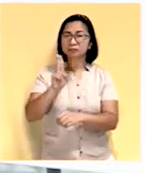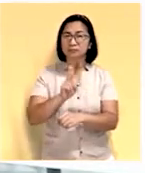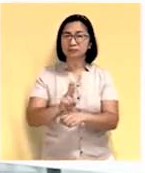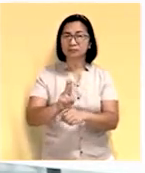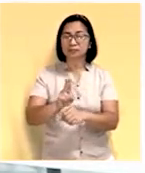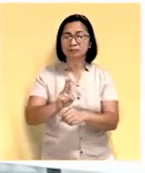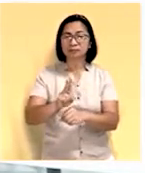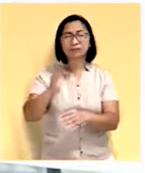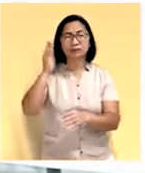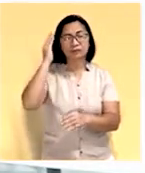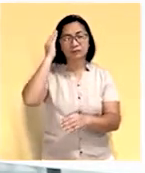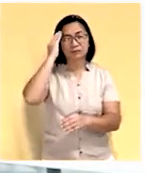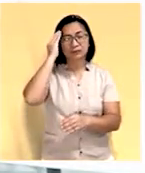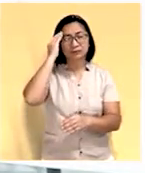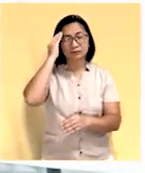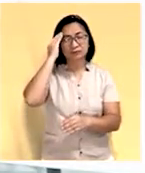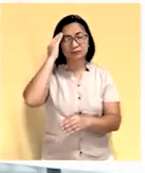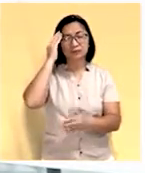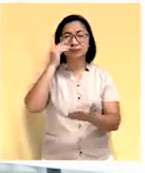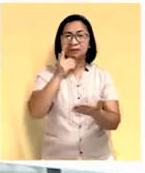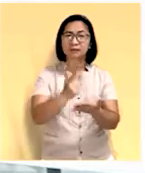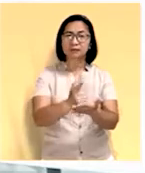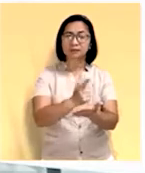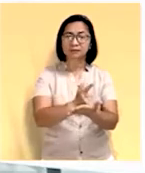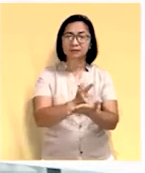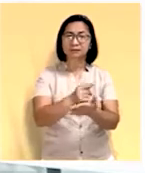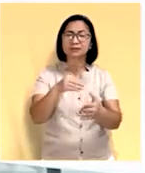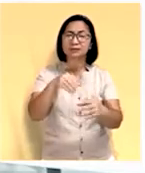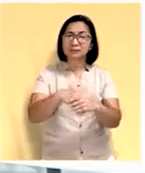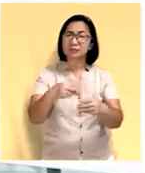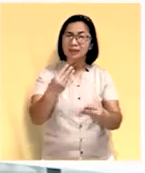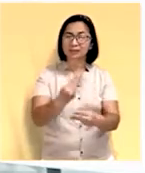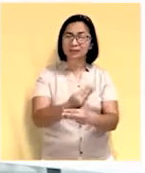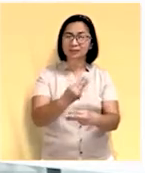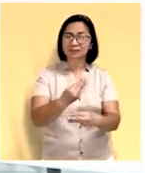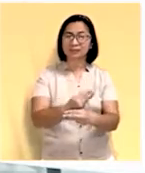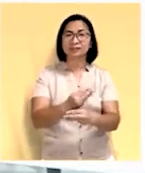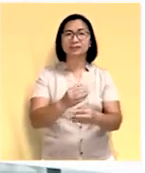Magagamit ko ang kaalamang ito sa mga aralin ko sa mathematics.